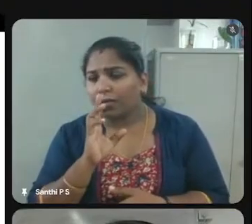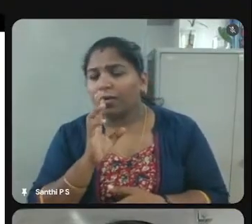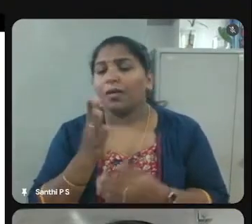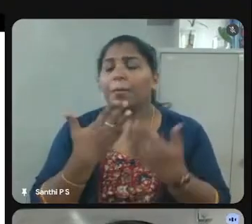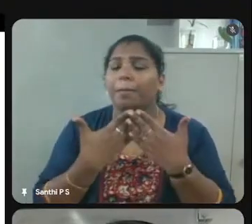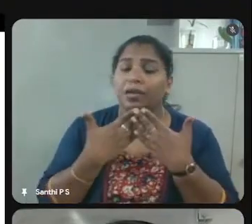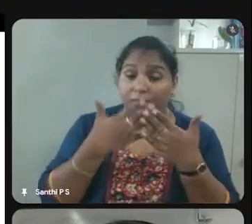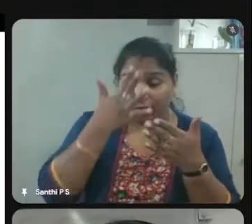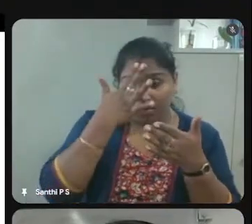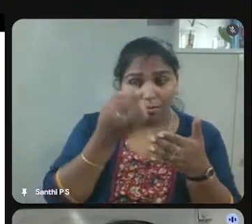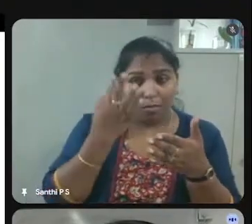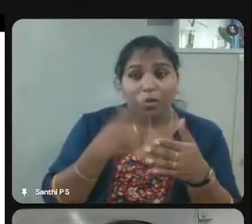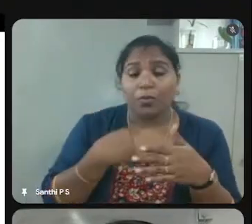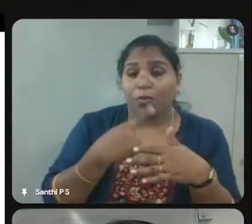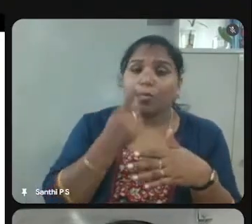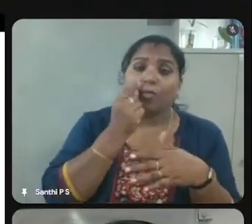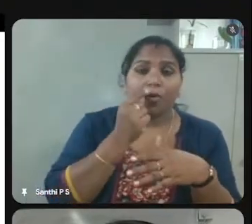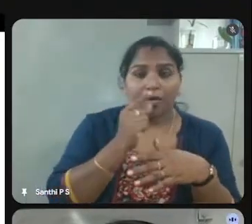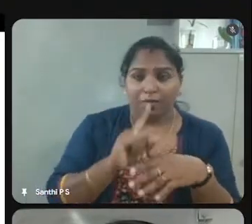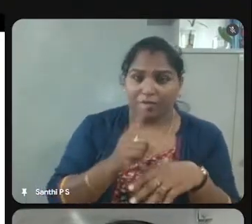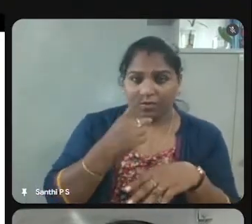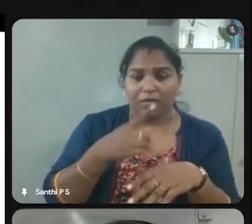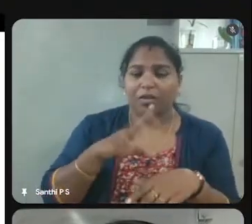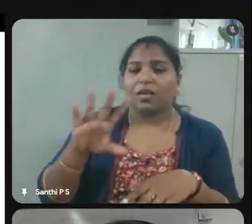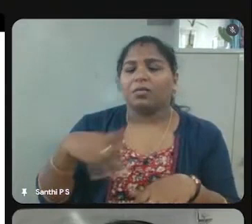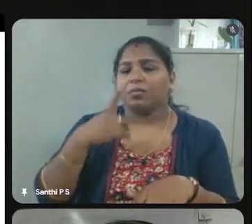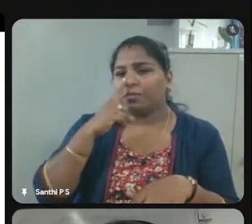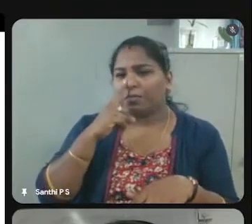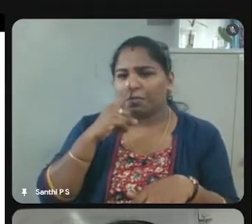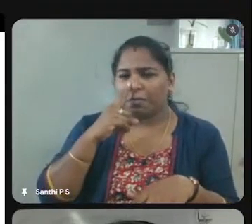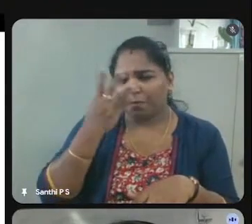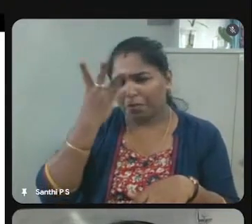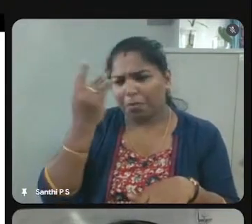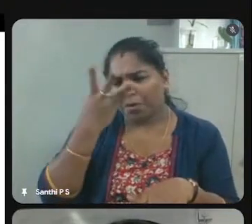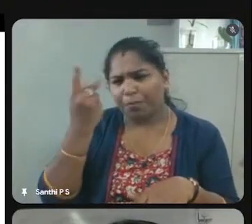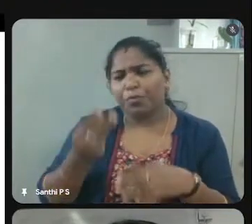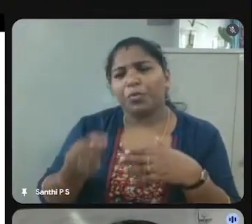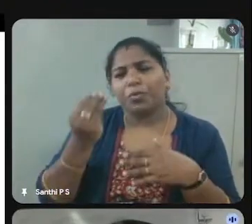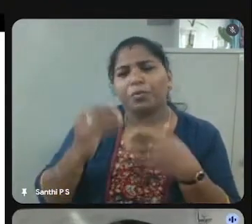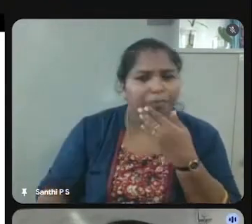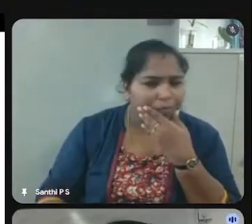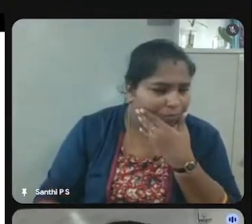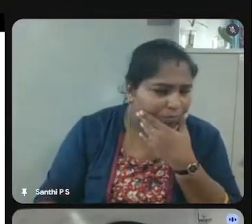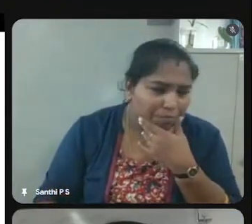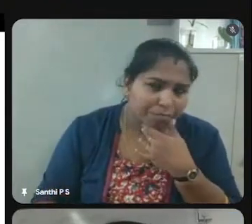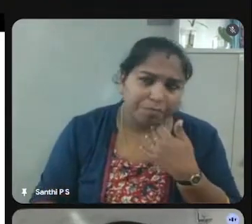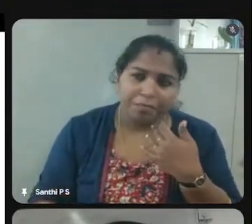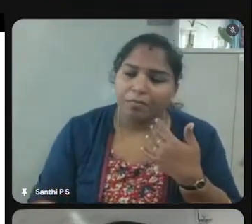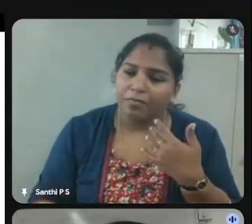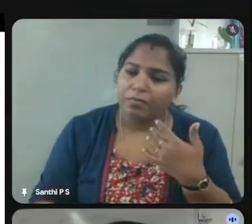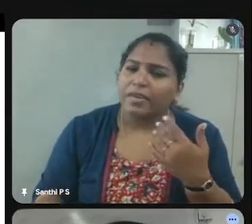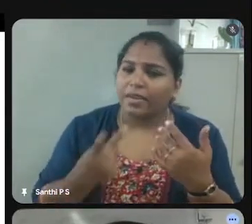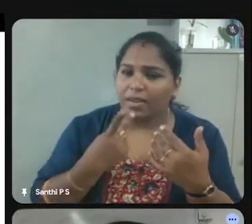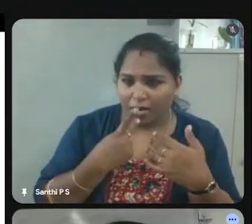പഠിക്കുന്ന കാര്യത്തില് ബോയാണ് മുമ്പില്, ഗേള് പിന്നിലാണ്. പക്ഷെ ഇവർക്ക് മറന്നു പോകുന്നുണ്ട് പെട്ടെന്ന്, പെൺകുട്ടി പഠിച്ചതൊക്കെ മറന്നു